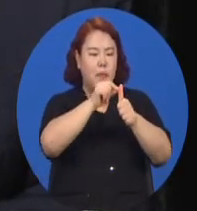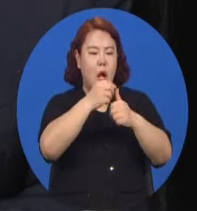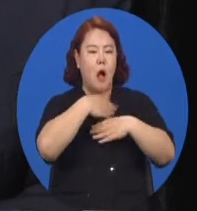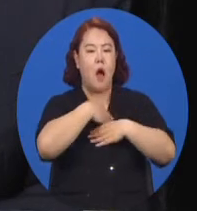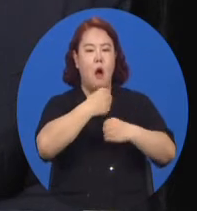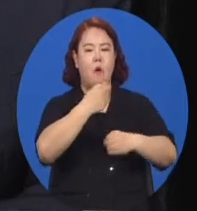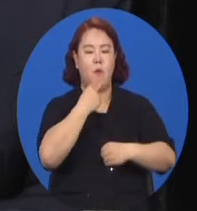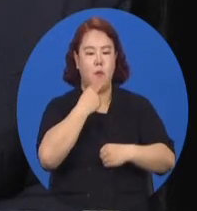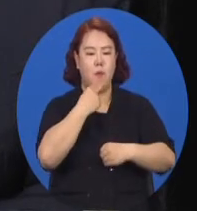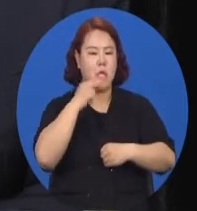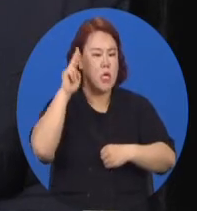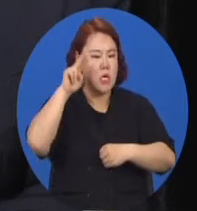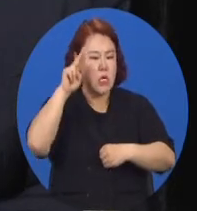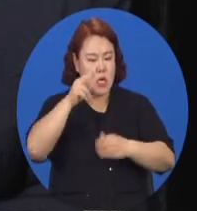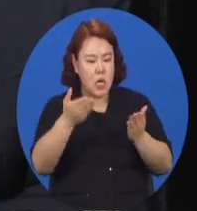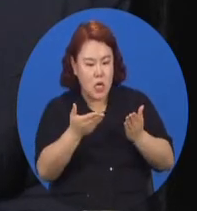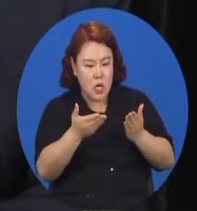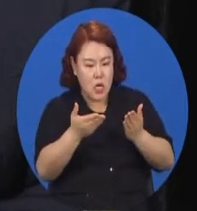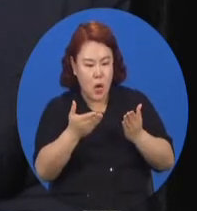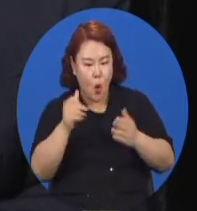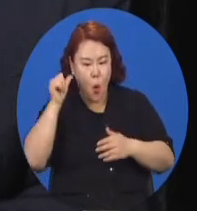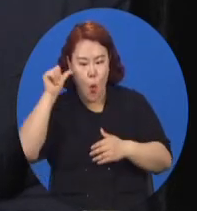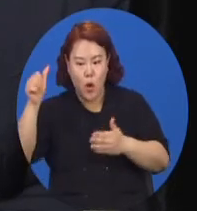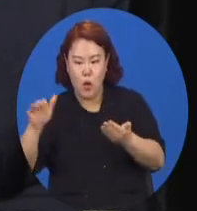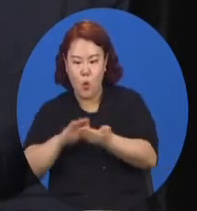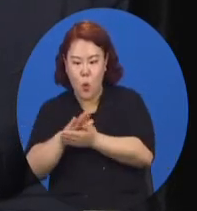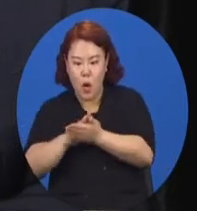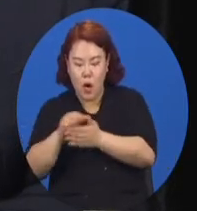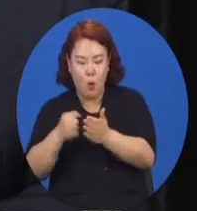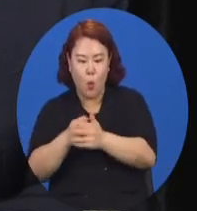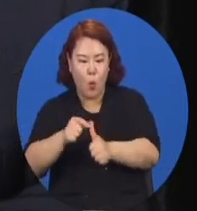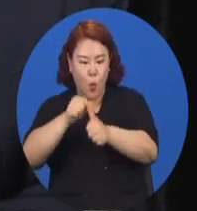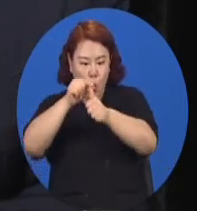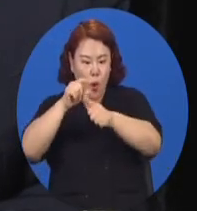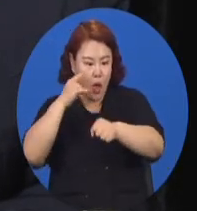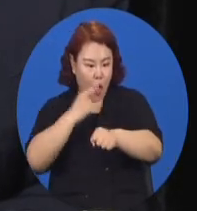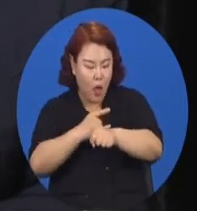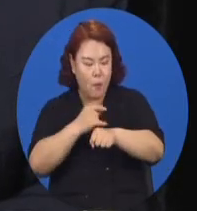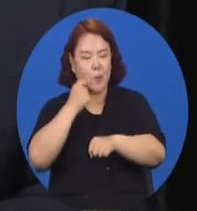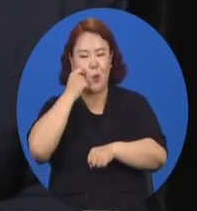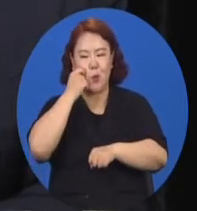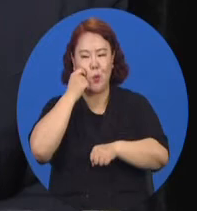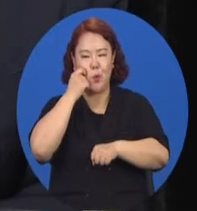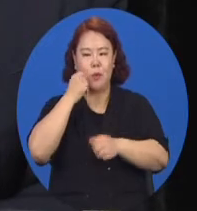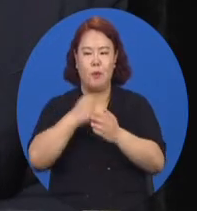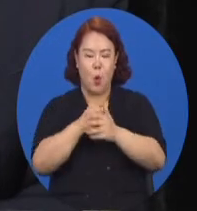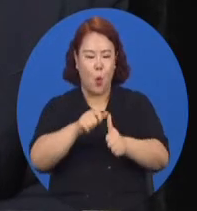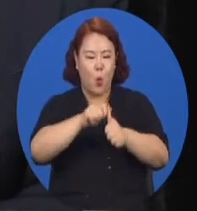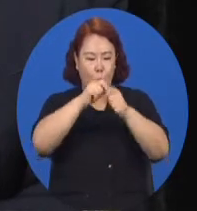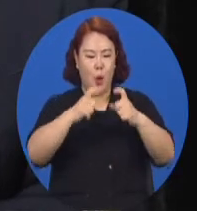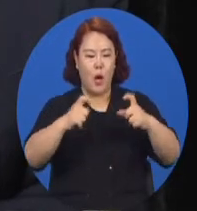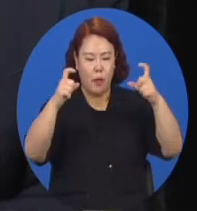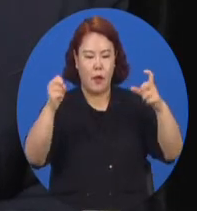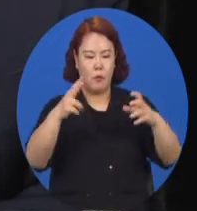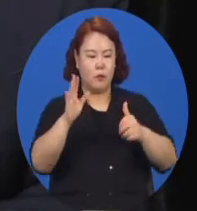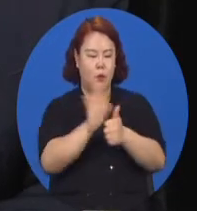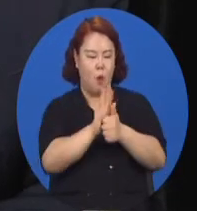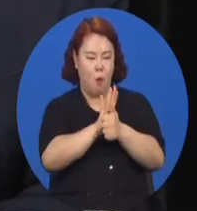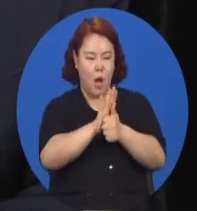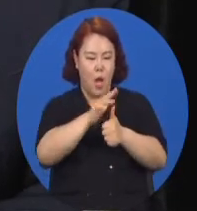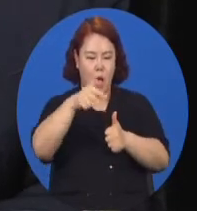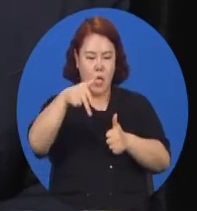5일 놀리기 위해서 고용을 증대시키지 못하는 겁니다. 그래서 고용이 확대되고 고용이 확대되면 서비스의 질이 향상되기